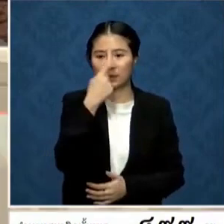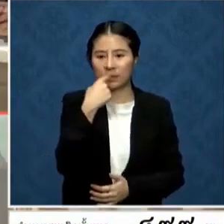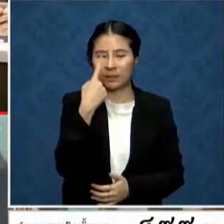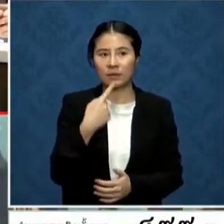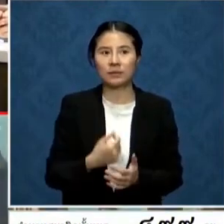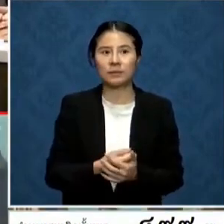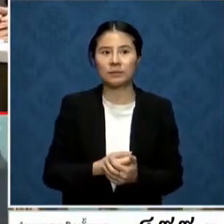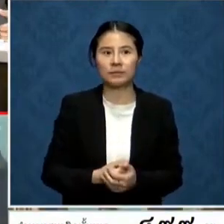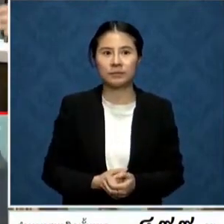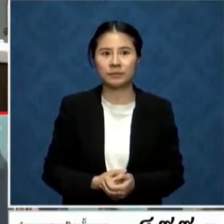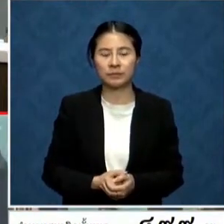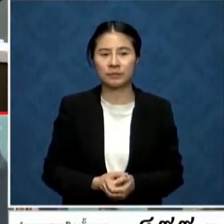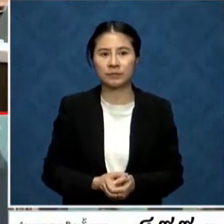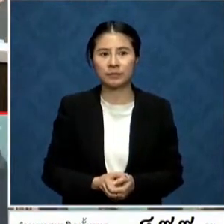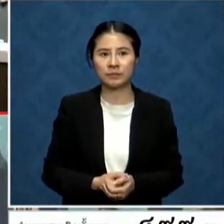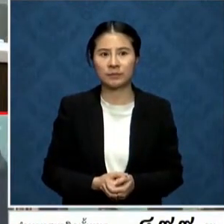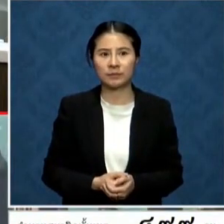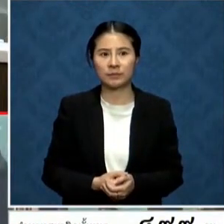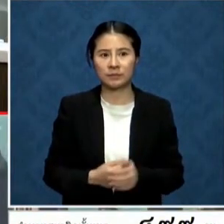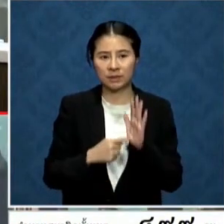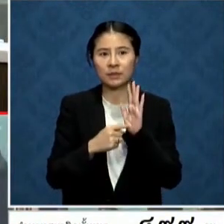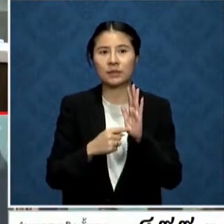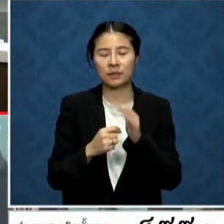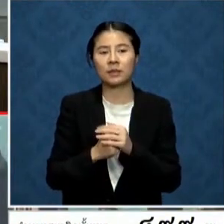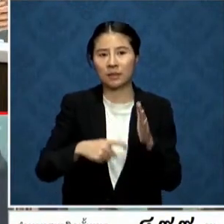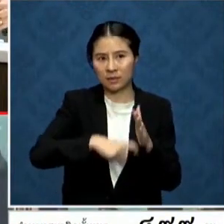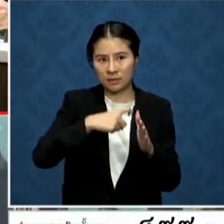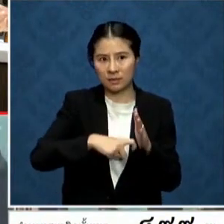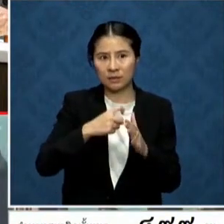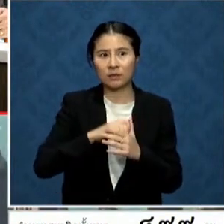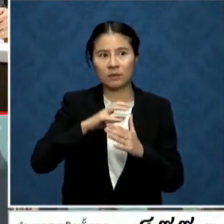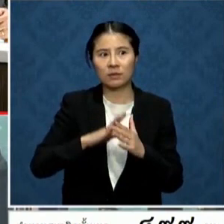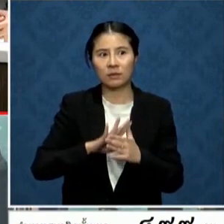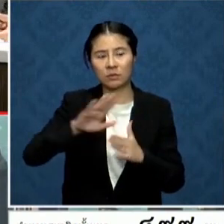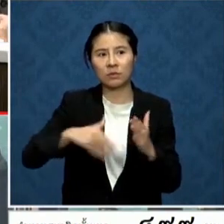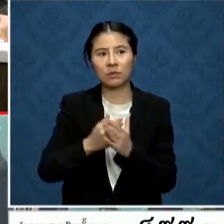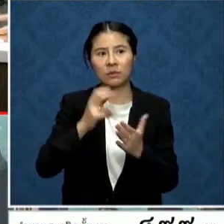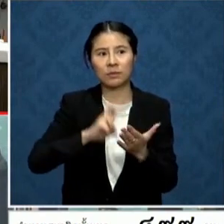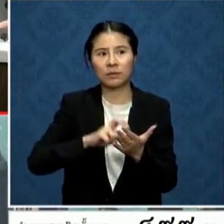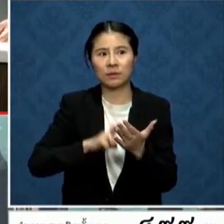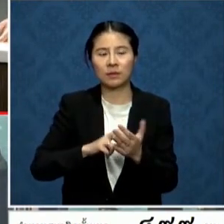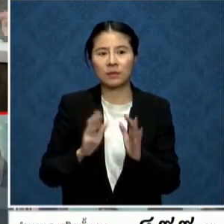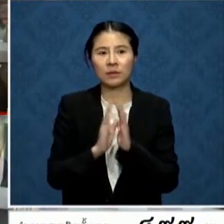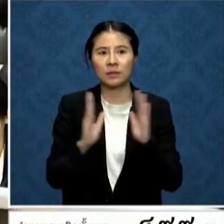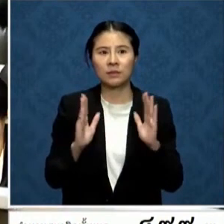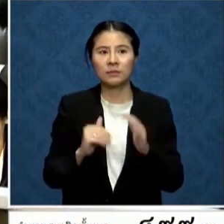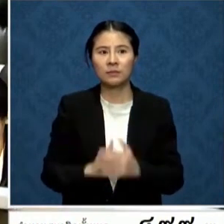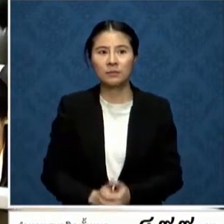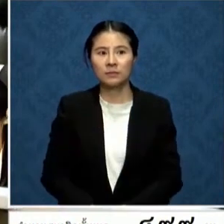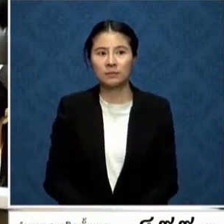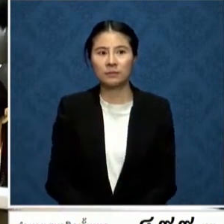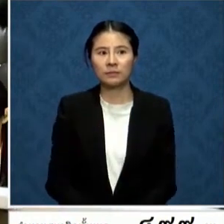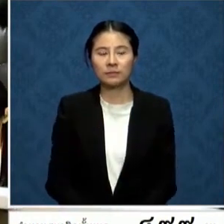หรือเปล่าครับได้ครับเดี๋ยวเดี๋ยวเสนอหลักการเสร็จแล้วก็เหตุผลเสร็จแล้วก็จะให้ผู้รับรองกท่านประธานโอเคได้ครับขอบคุณครับขออภัยด้วยครับครับ